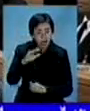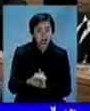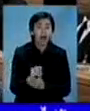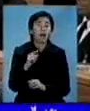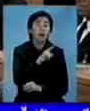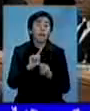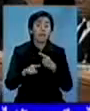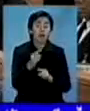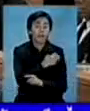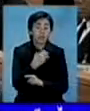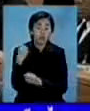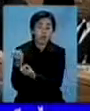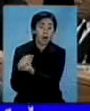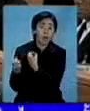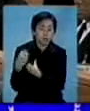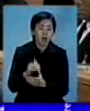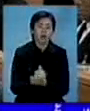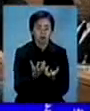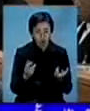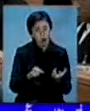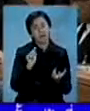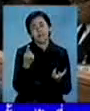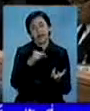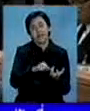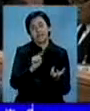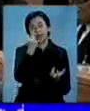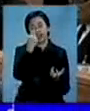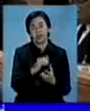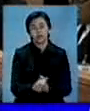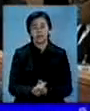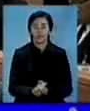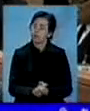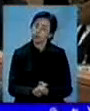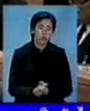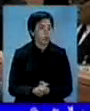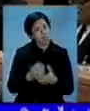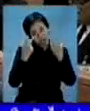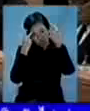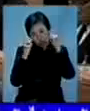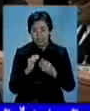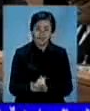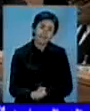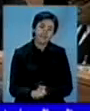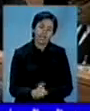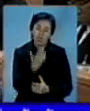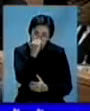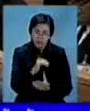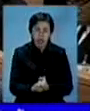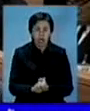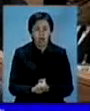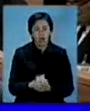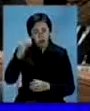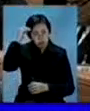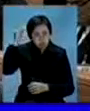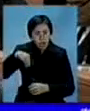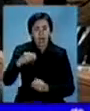มาว่าไอ้วัตถุต่างๆที่เอามาแสดงนั้นเป็นของใหม่ทั้งนั้นเลยโอ้ท่านนายกครับทำไมปล่อยให้คนข้างเคียงไปเล่นป๋าหีหลอก